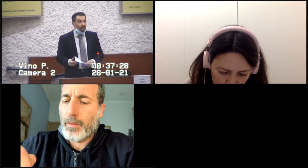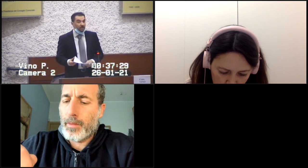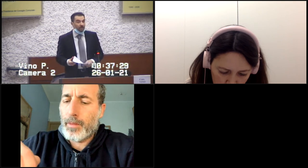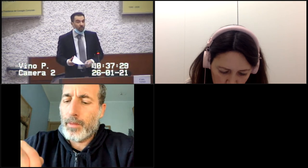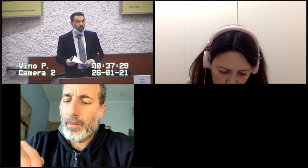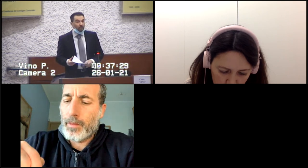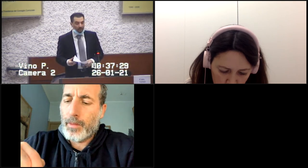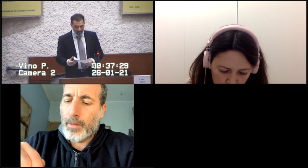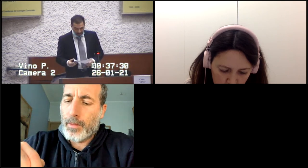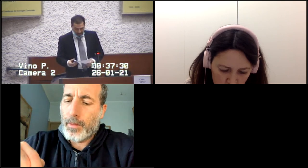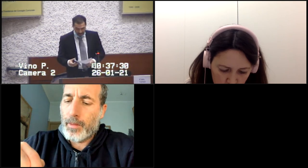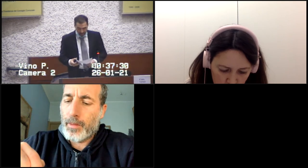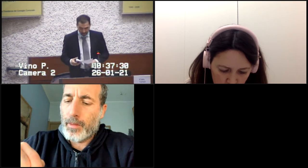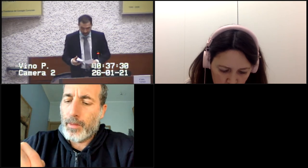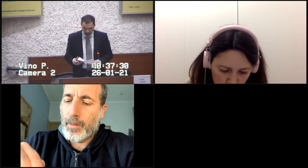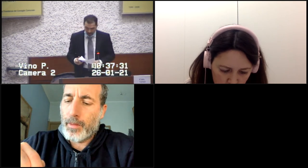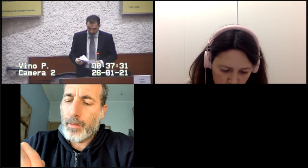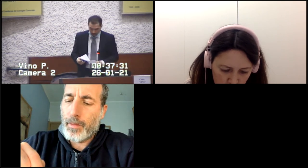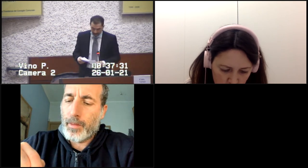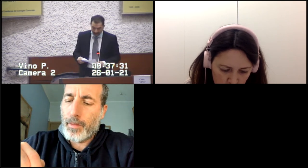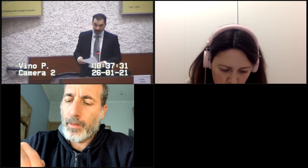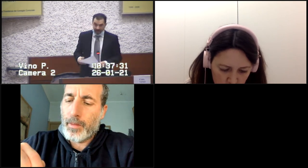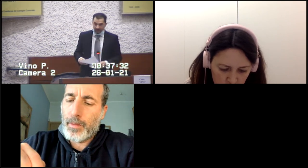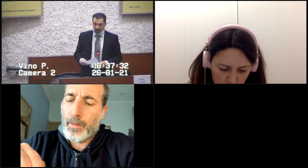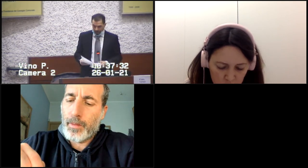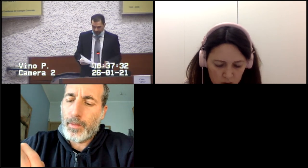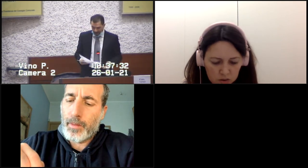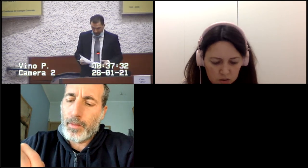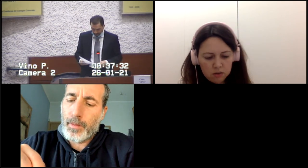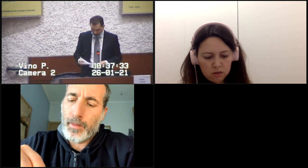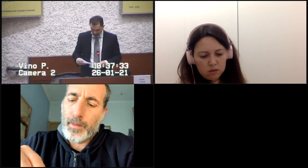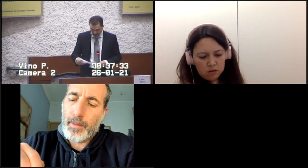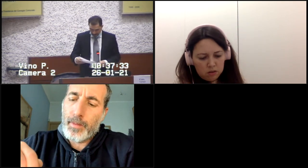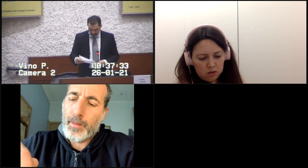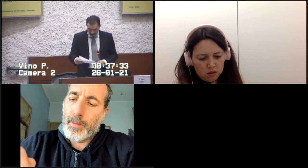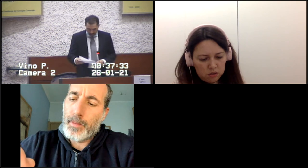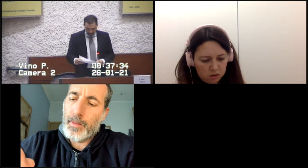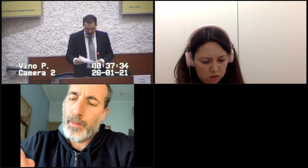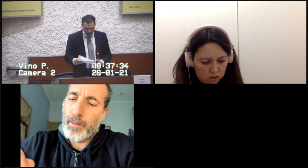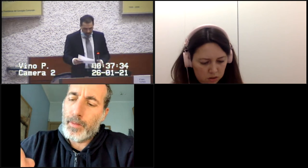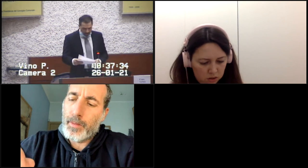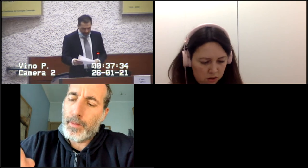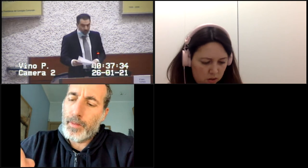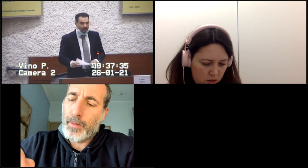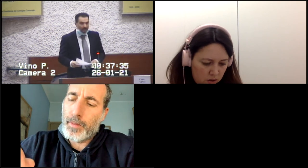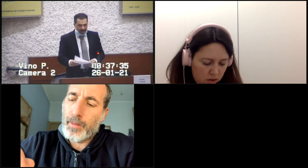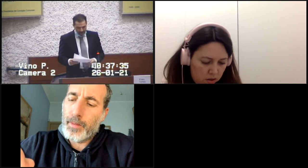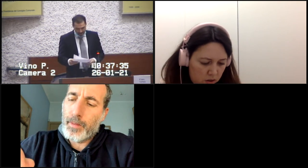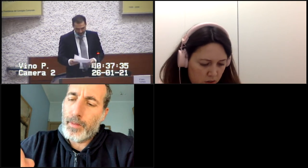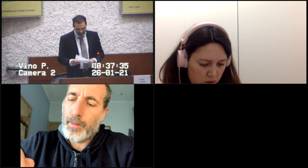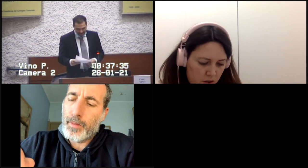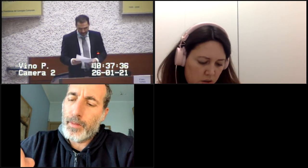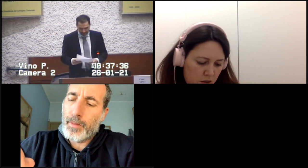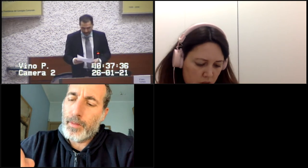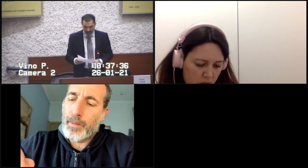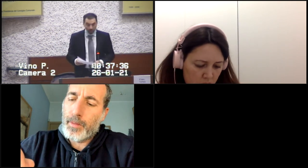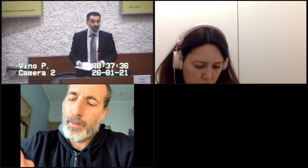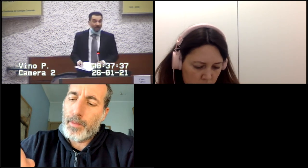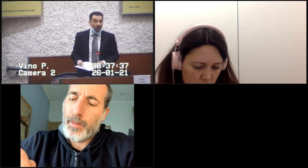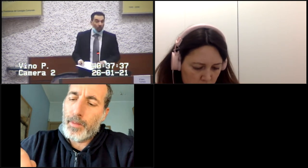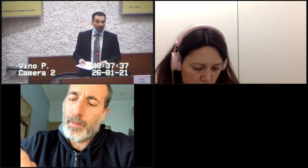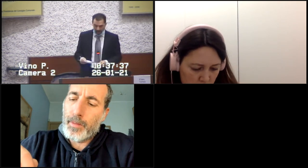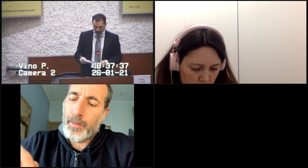consulente medico per l'avviamento dei giovani alla pratica sportiva. Insomma, una personalità di